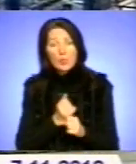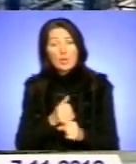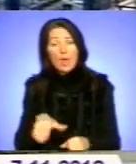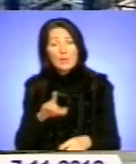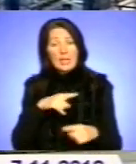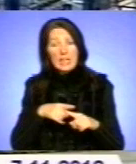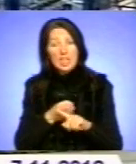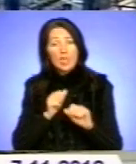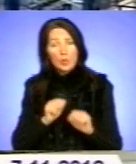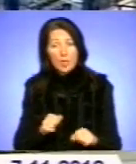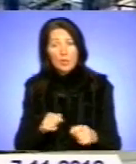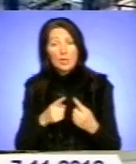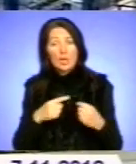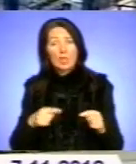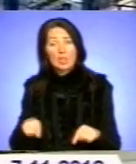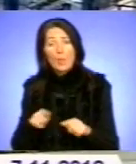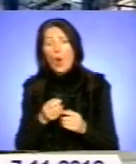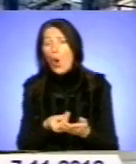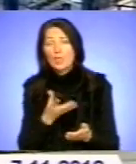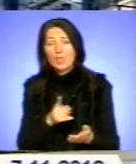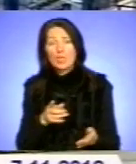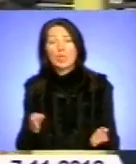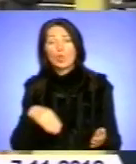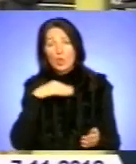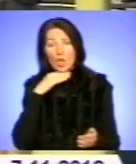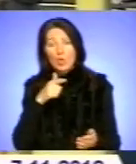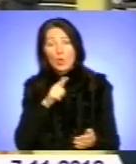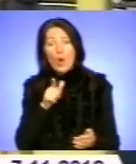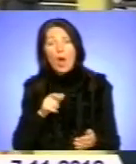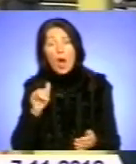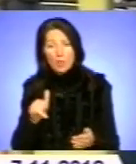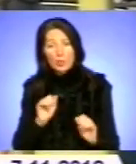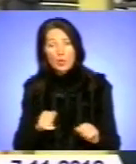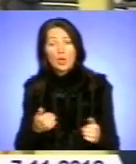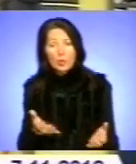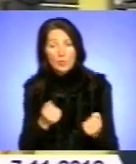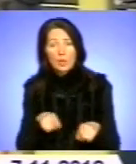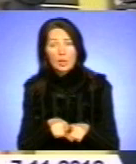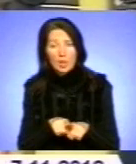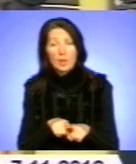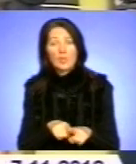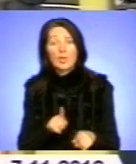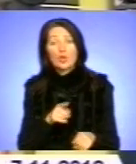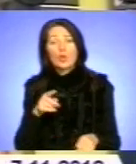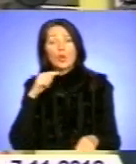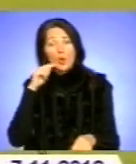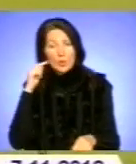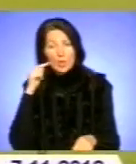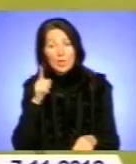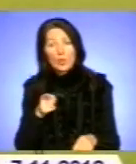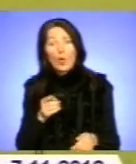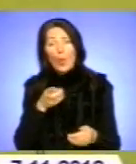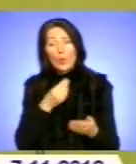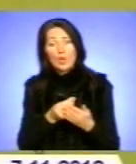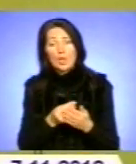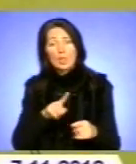технічні можливості, системи, оцінити, чи достатньо газу можна отримувати таким чином. Щодо російського блакитного паливу, то у бюджеті на наступний рік закладена